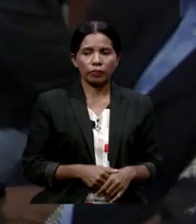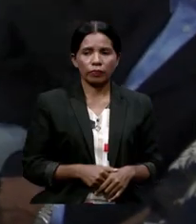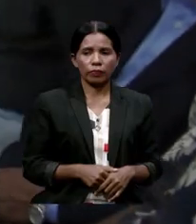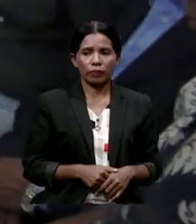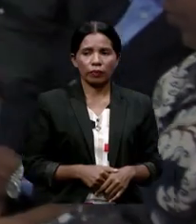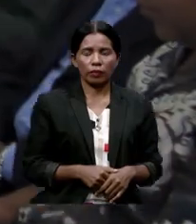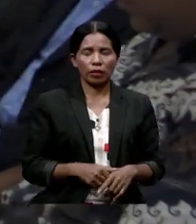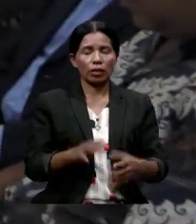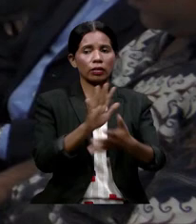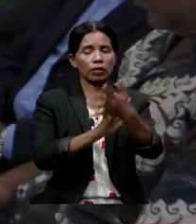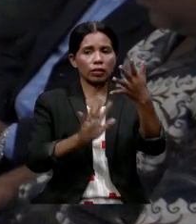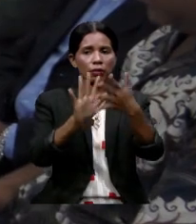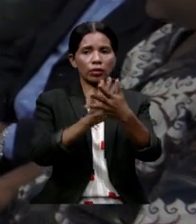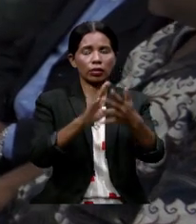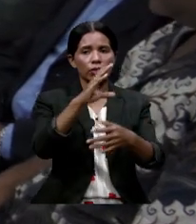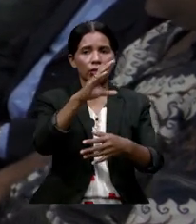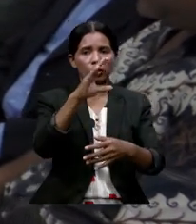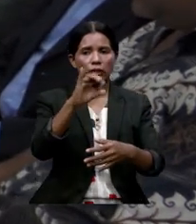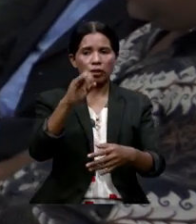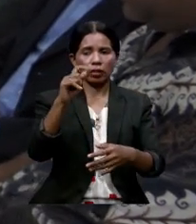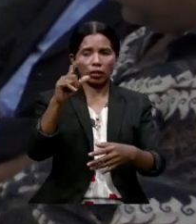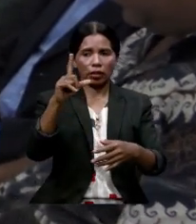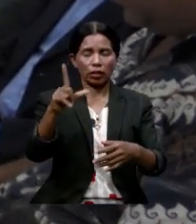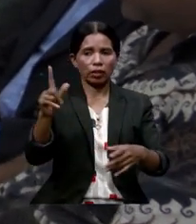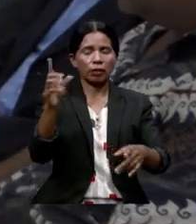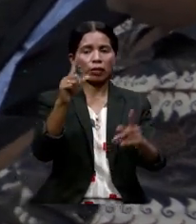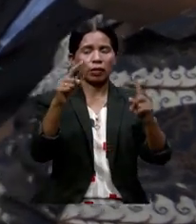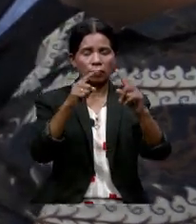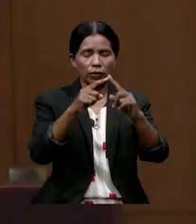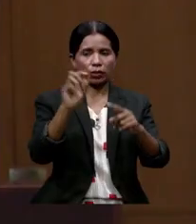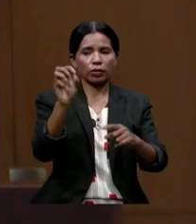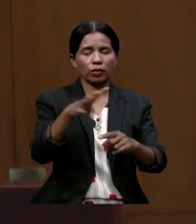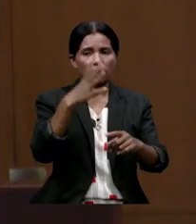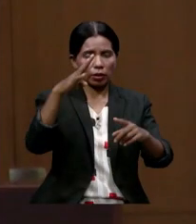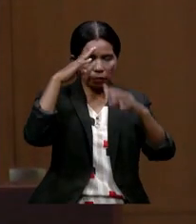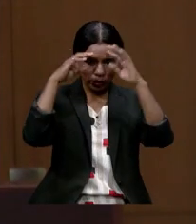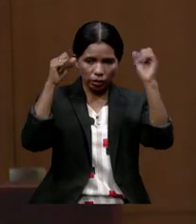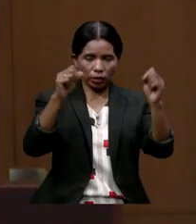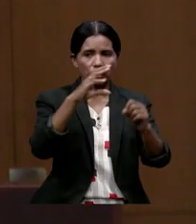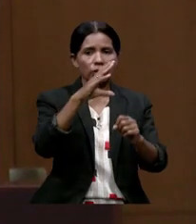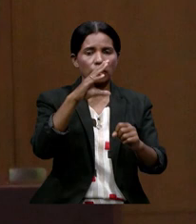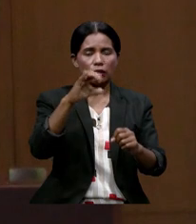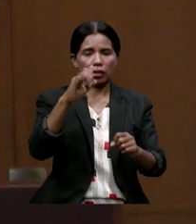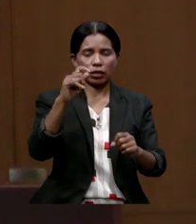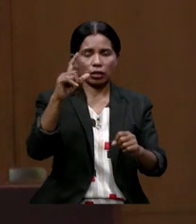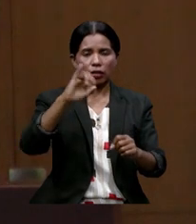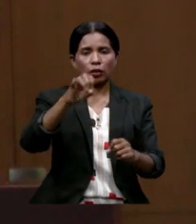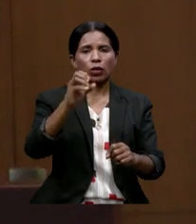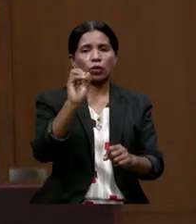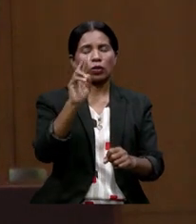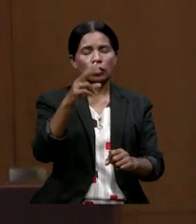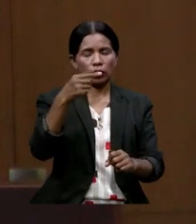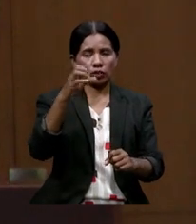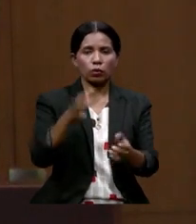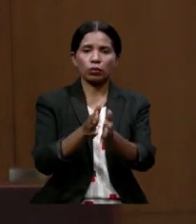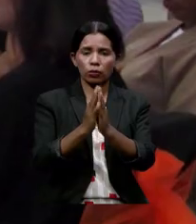Ia komorosong existensia Kamra Komersio Industria Timor Leste pada alasan resenghat Presidente Cecetelli Jorge Manuel de Araujo Serrano usu